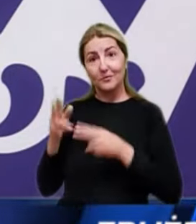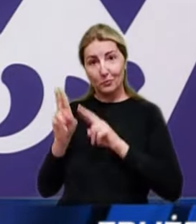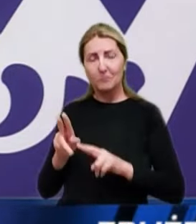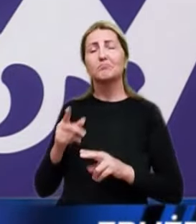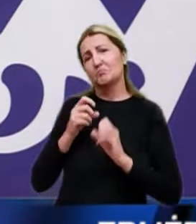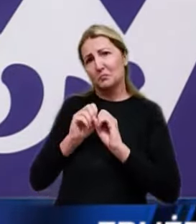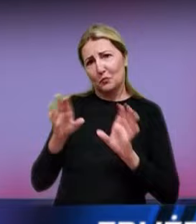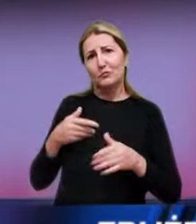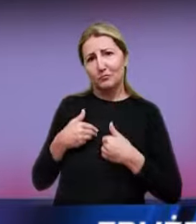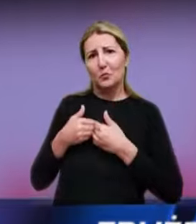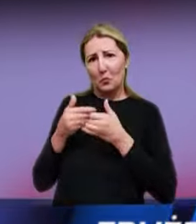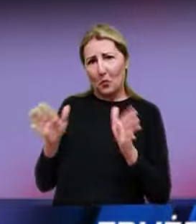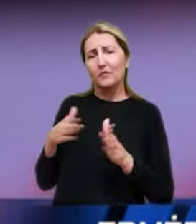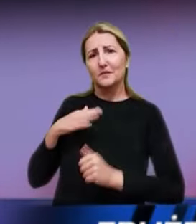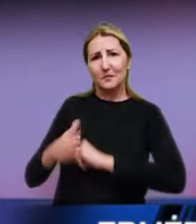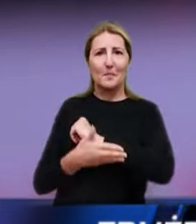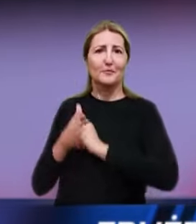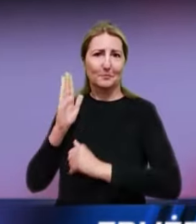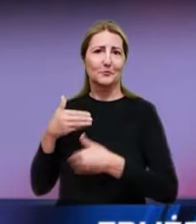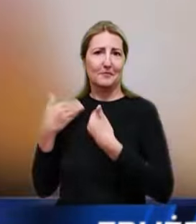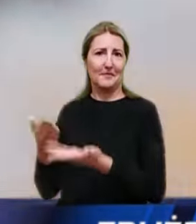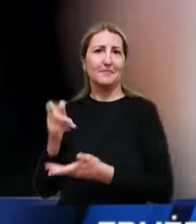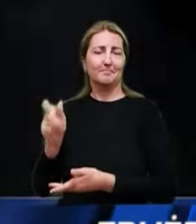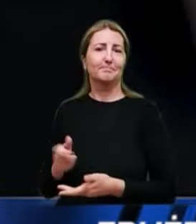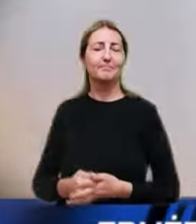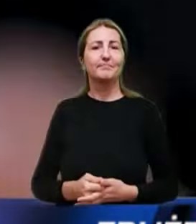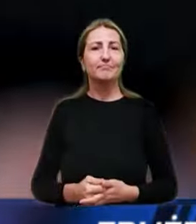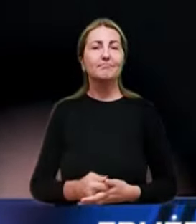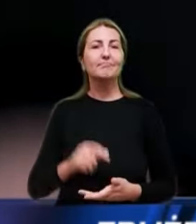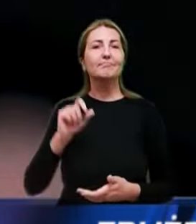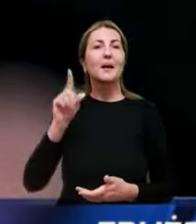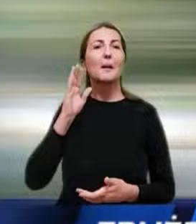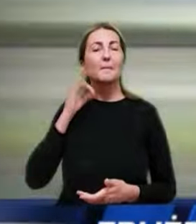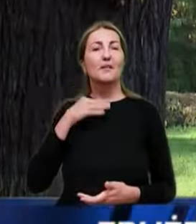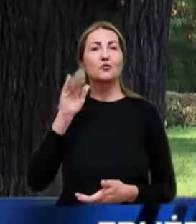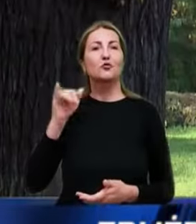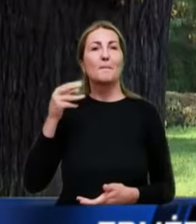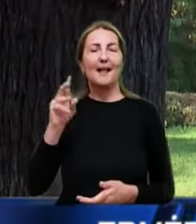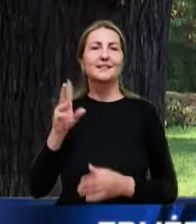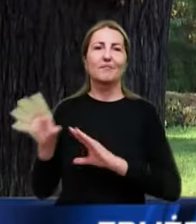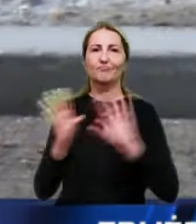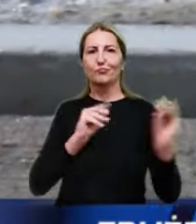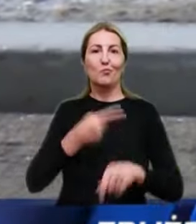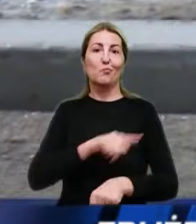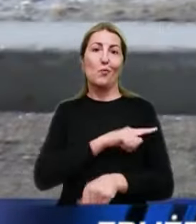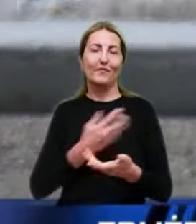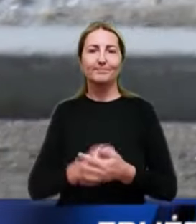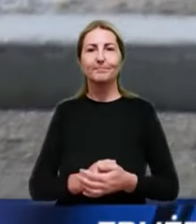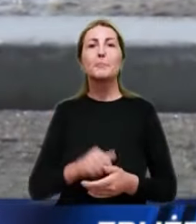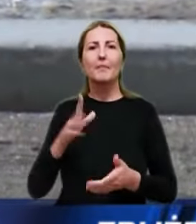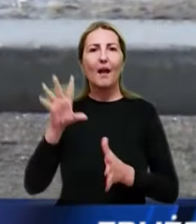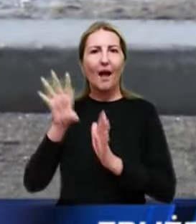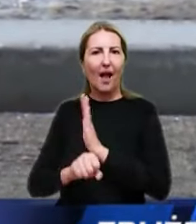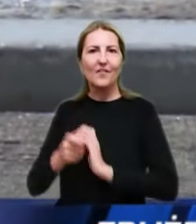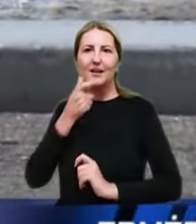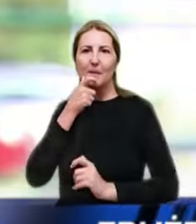specjalnym wsparciem obejmiemy panie. Angelika Szymańska przechodzi do Poznania. Awaria bydgoskiego mostu. Sytuacja jest na